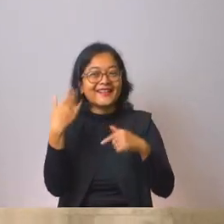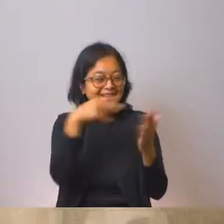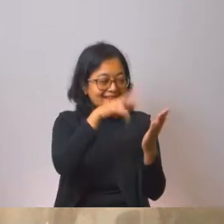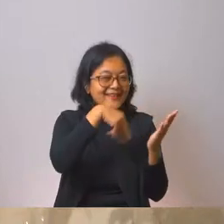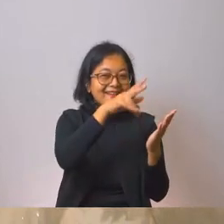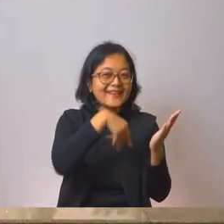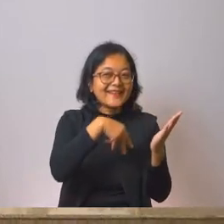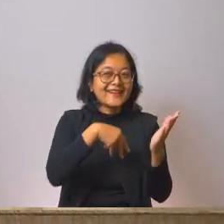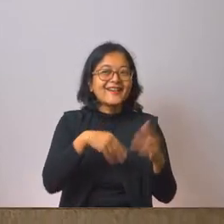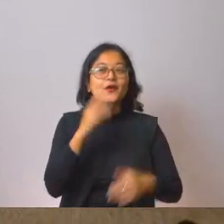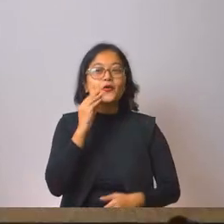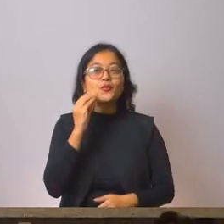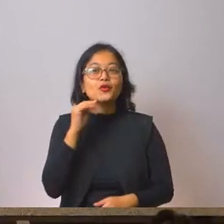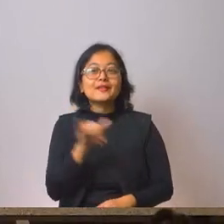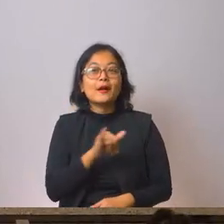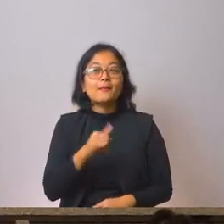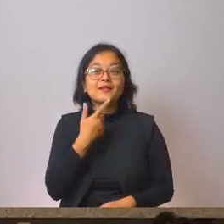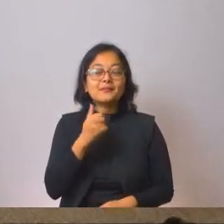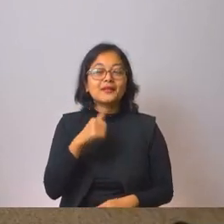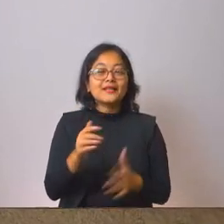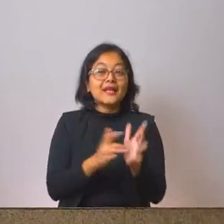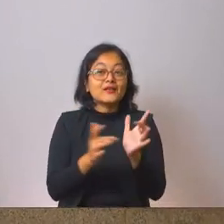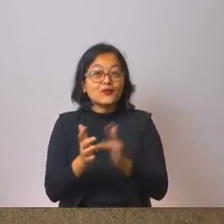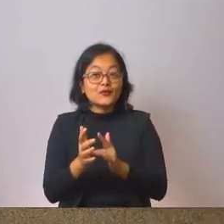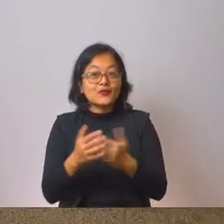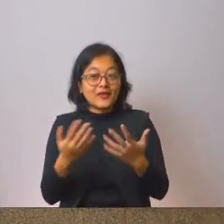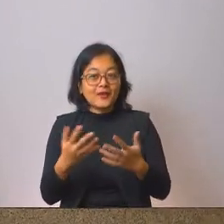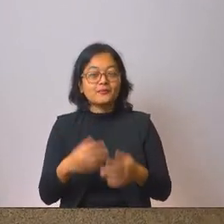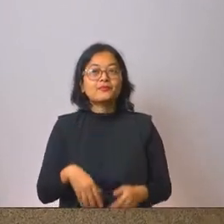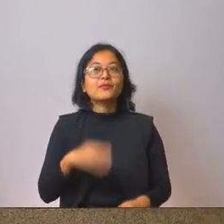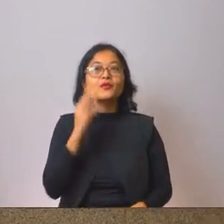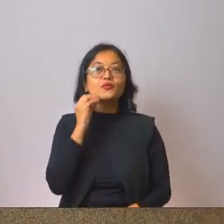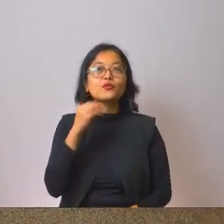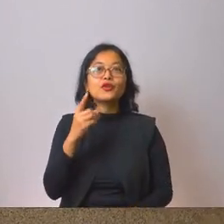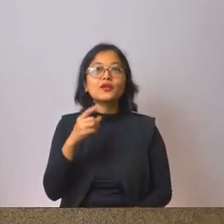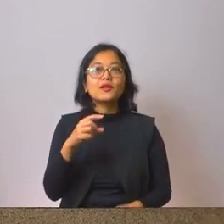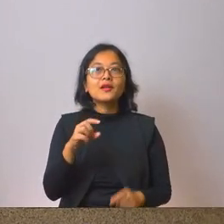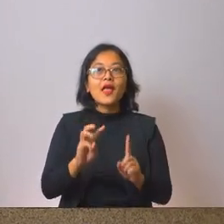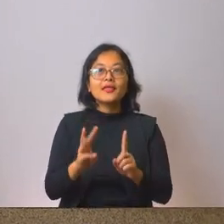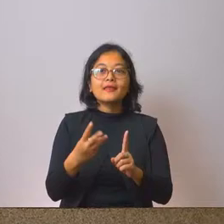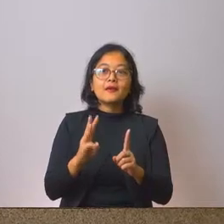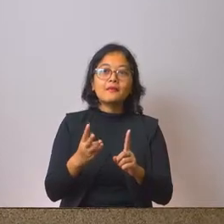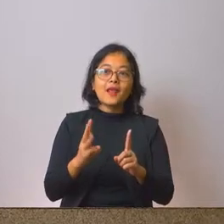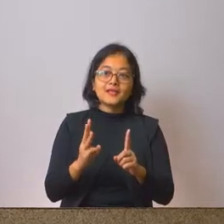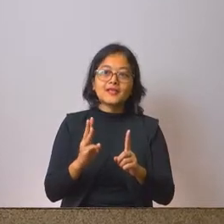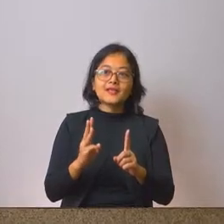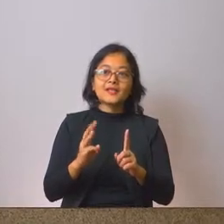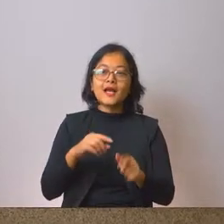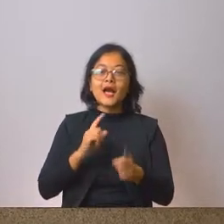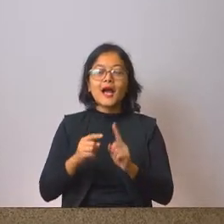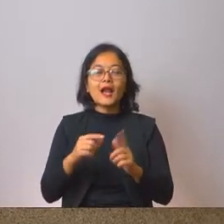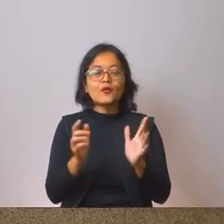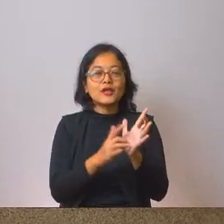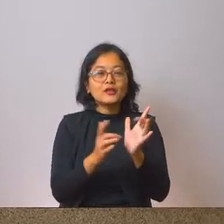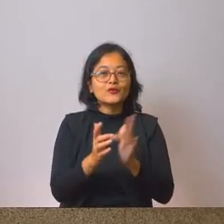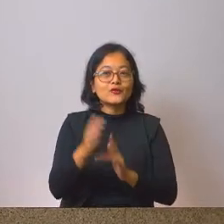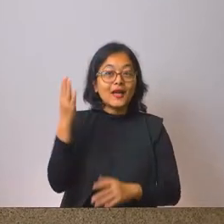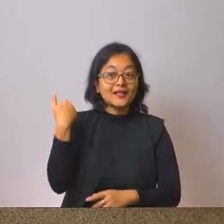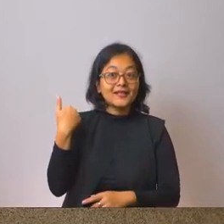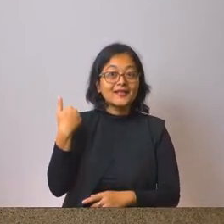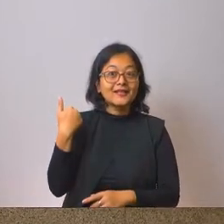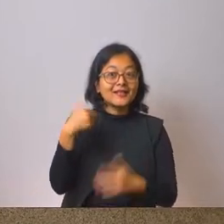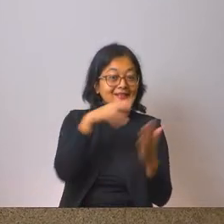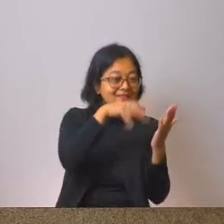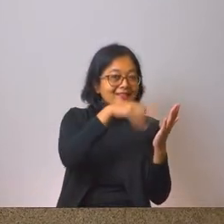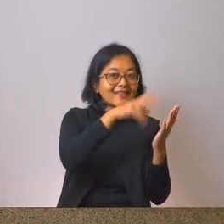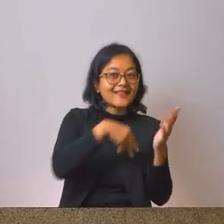Nah, ini pembaca Alkitab kita umurnya 13. Kalau Yesus 12. Boas boleh dipegang